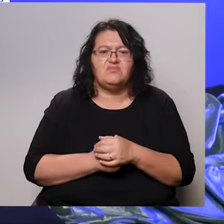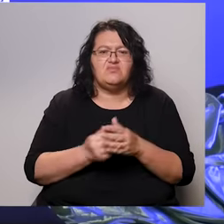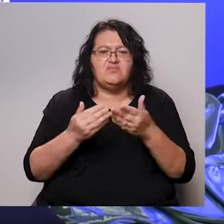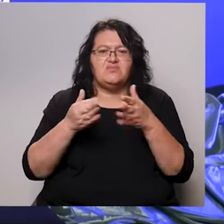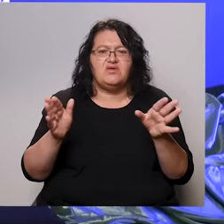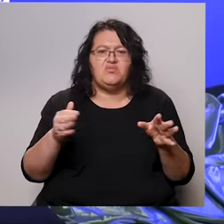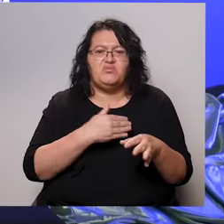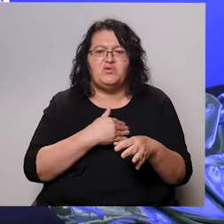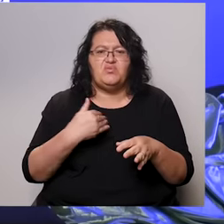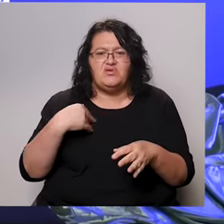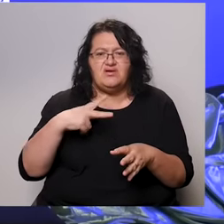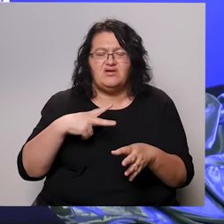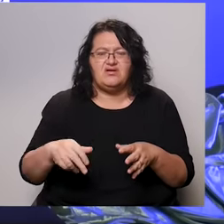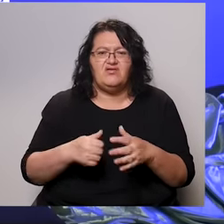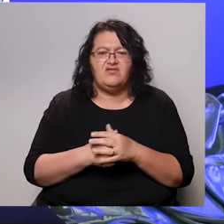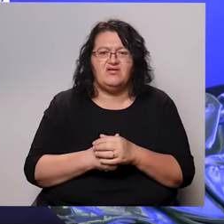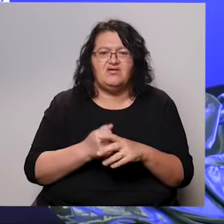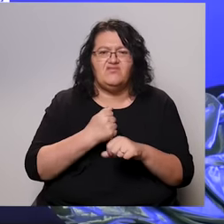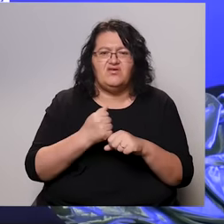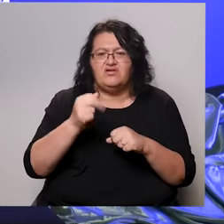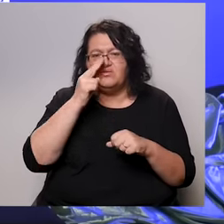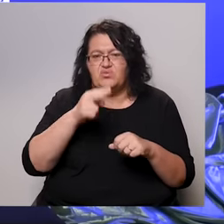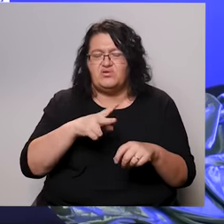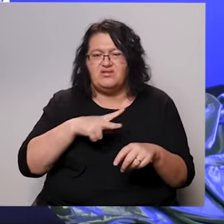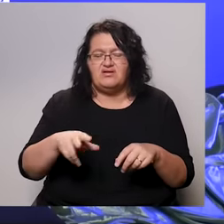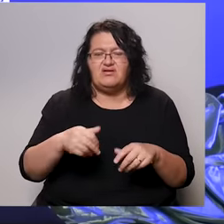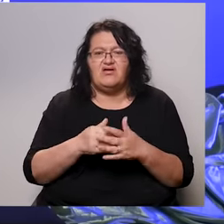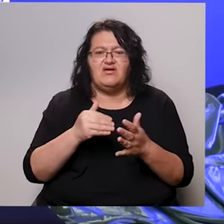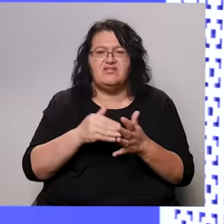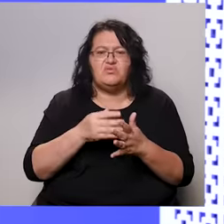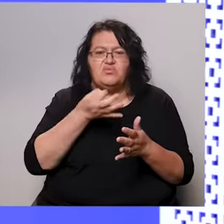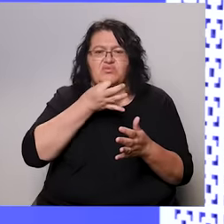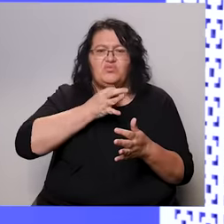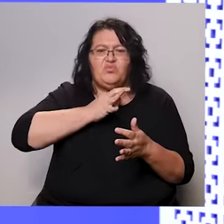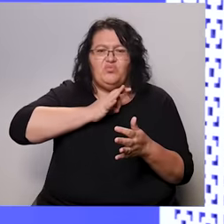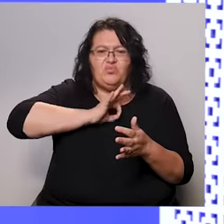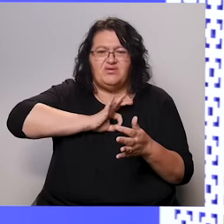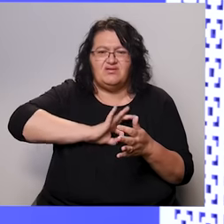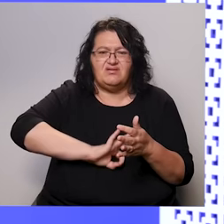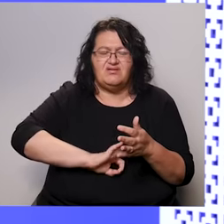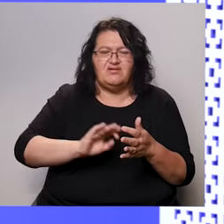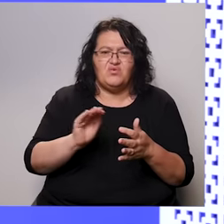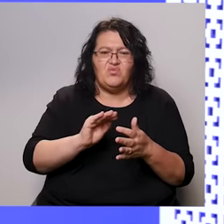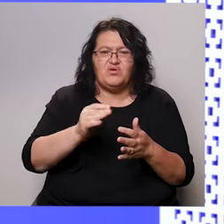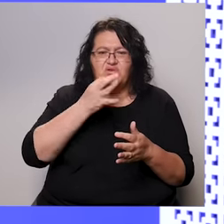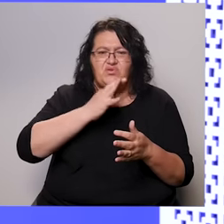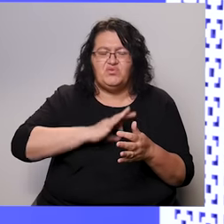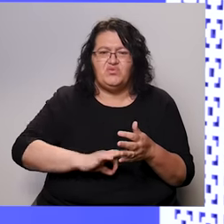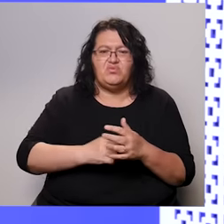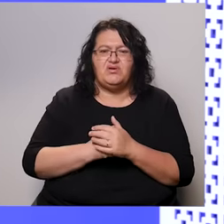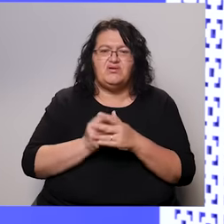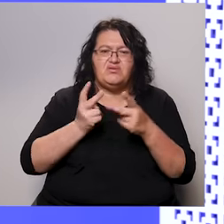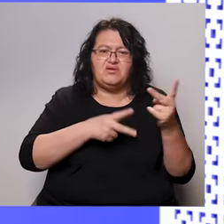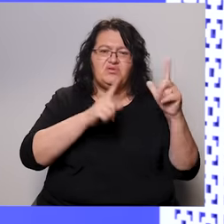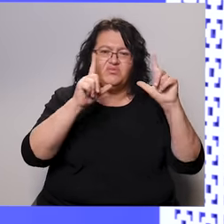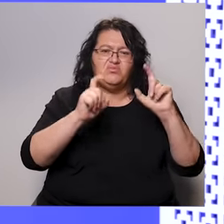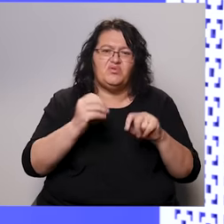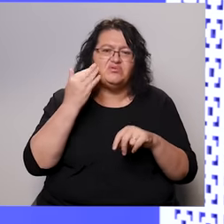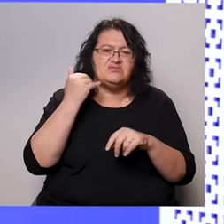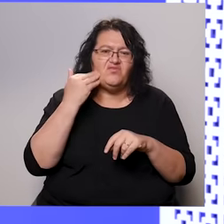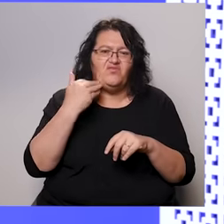descoperit că are o pneumonie acută, cu o pneumonie foarte urâtă și a trebuit să o intubeze. A intubat-o, mi-a trimis o poză cu